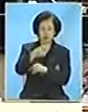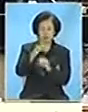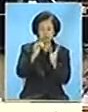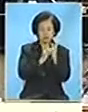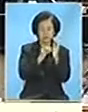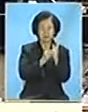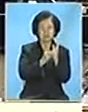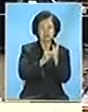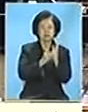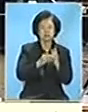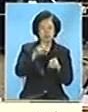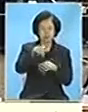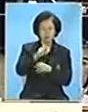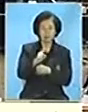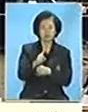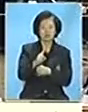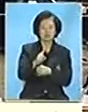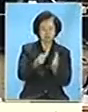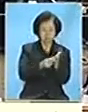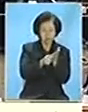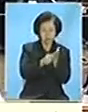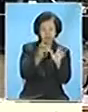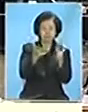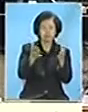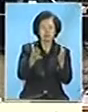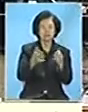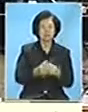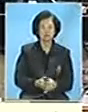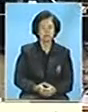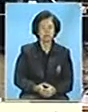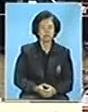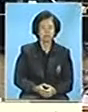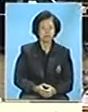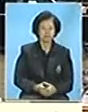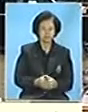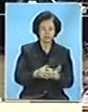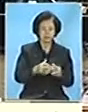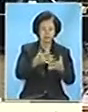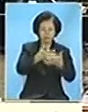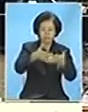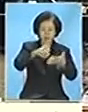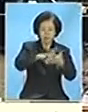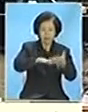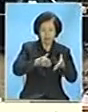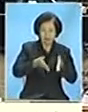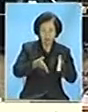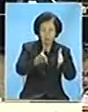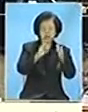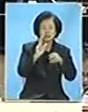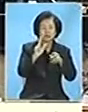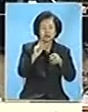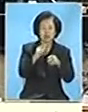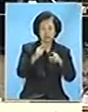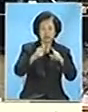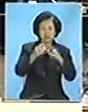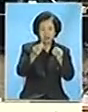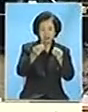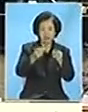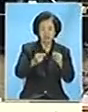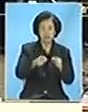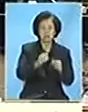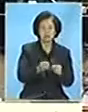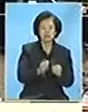านครพ.ศ.ไม่มีการแก้ไขแผนผังแสดงแนวเขตที่ดินที่ต้องตกอยู่ภาย